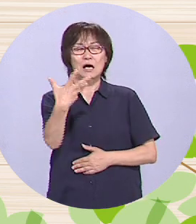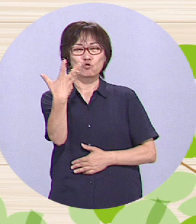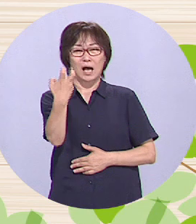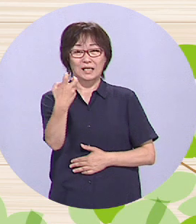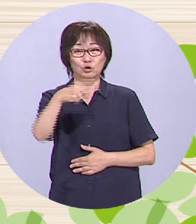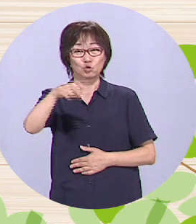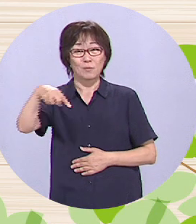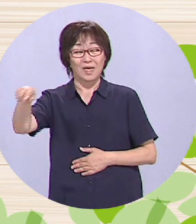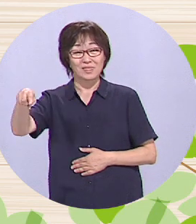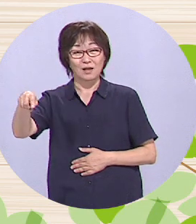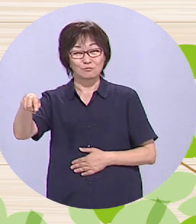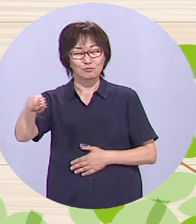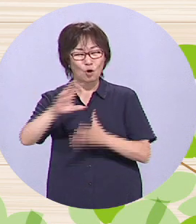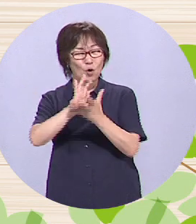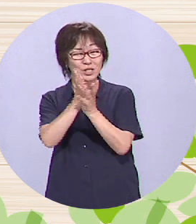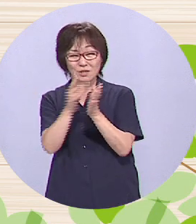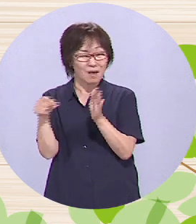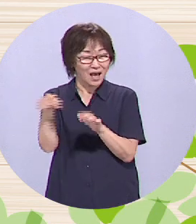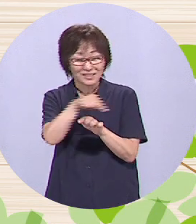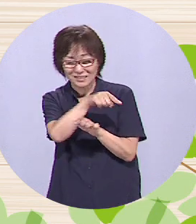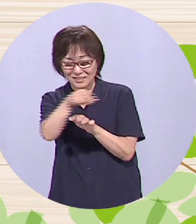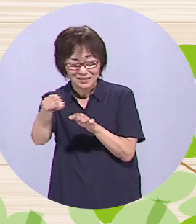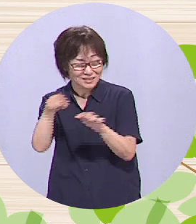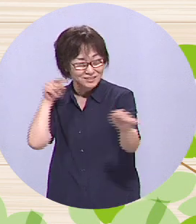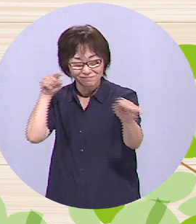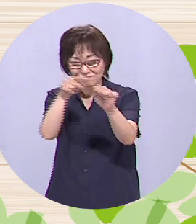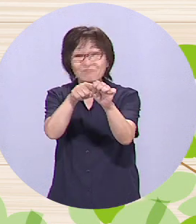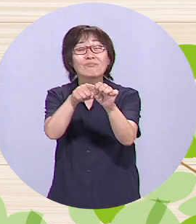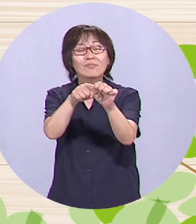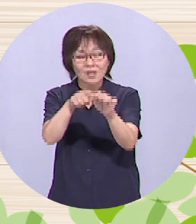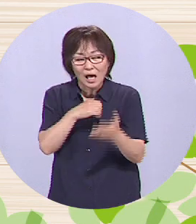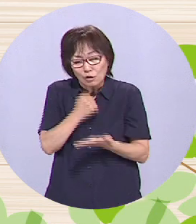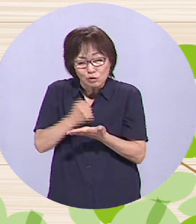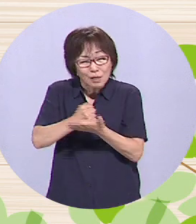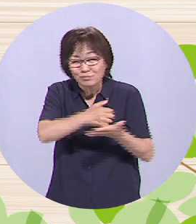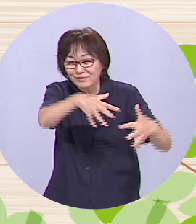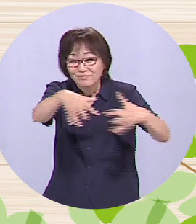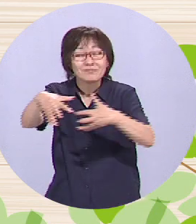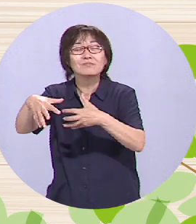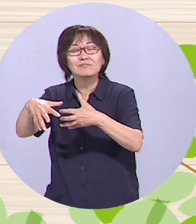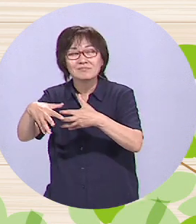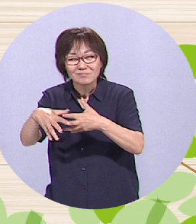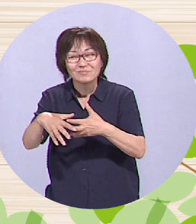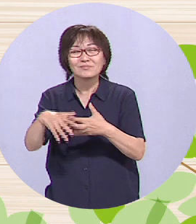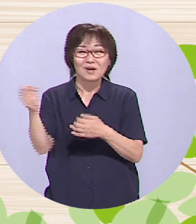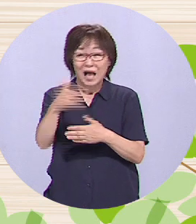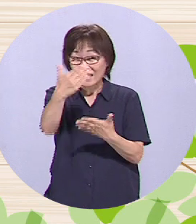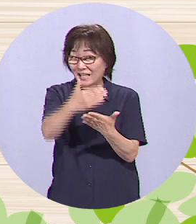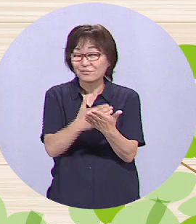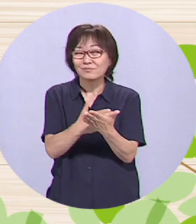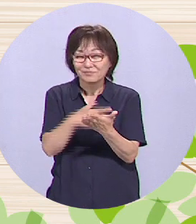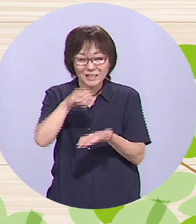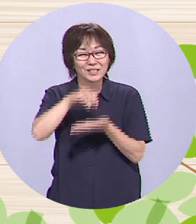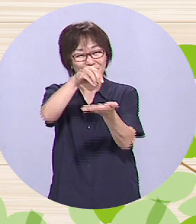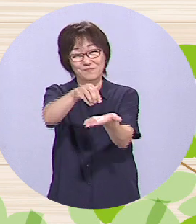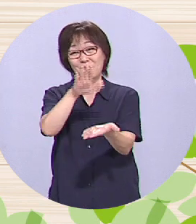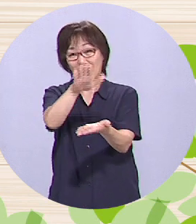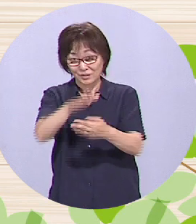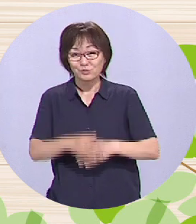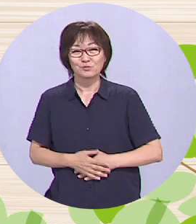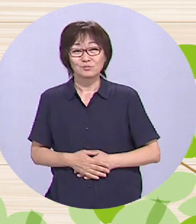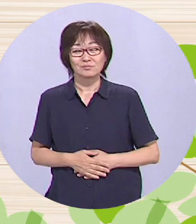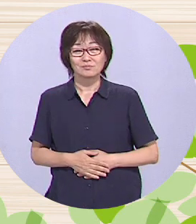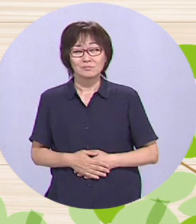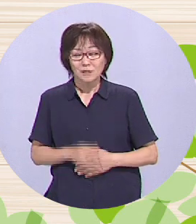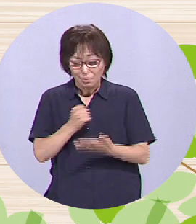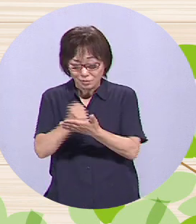ートルあるひまわり迷路の出口を見つけながらスタンプを集めると先着順で景品がもらえます。またス